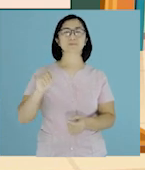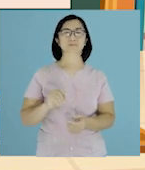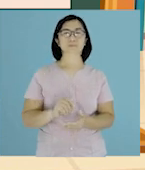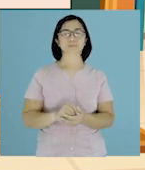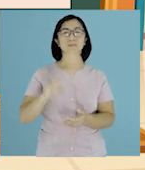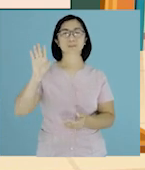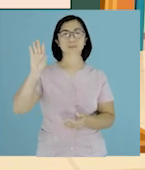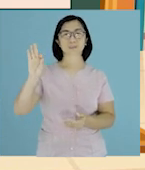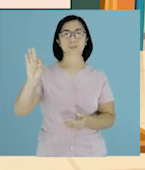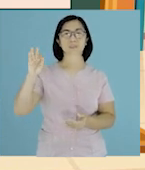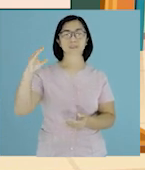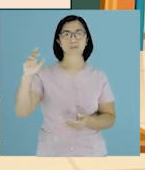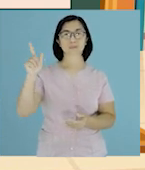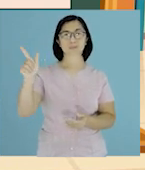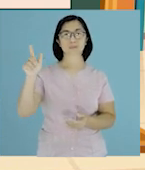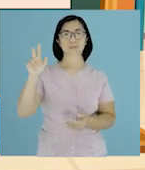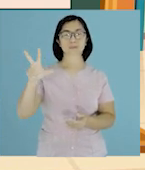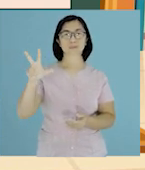701,